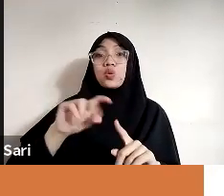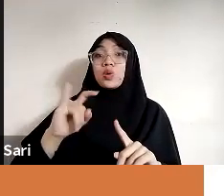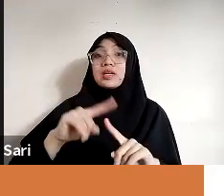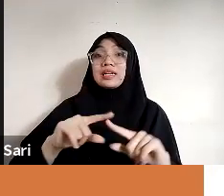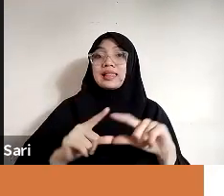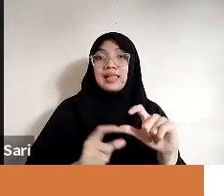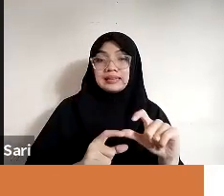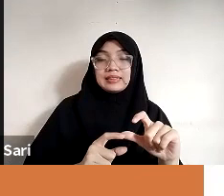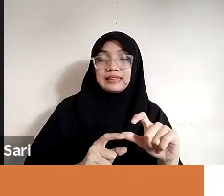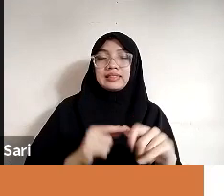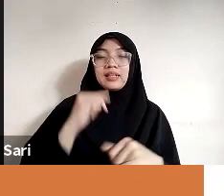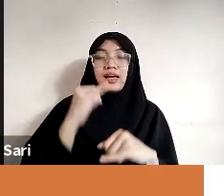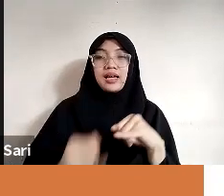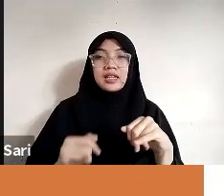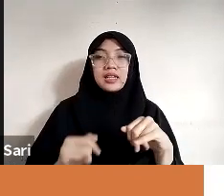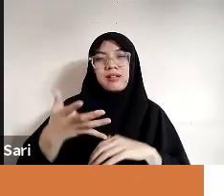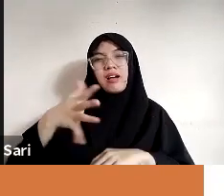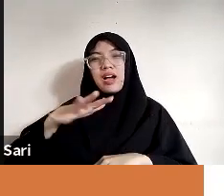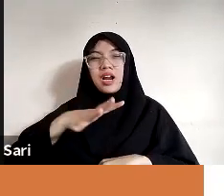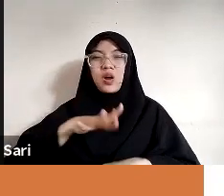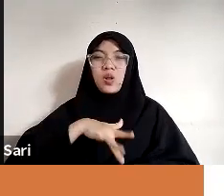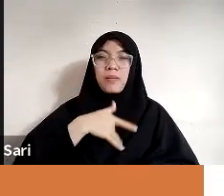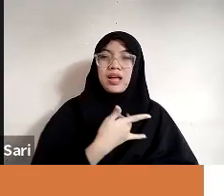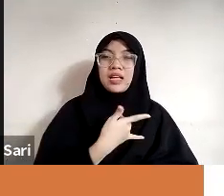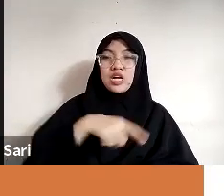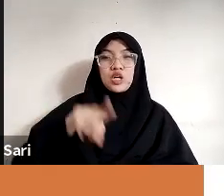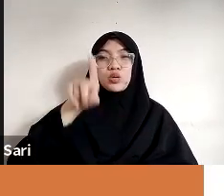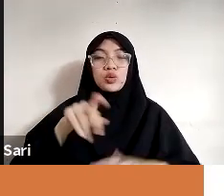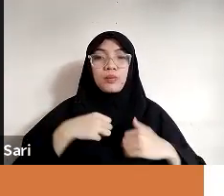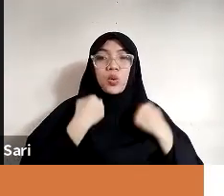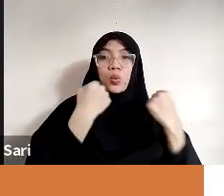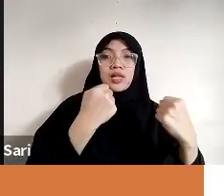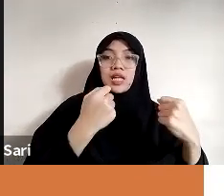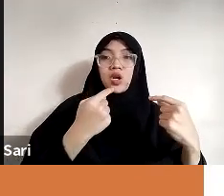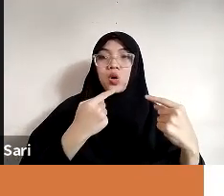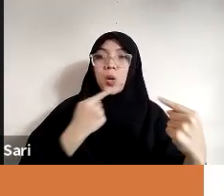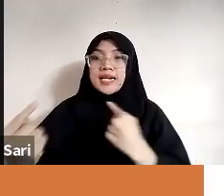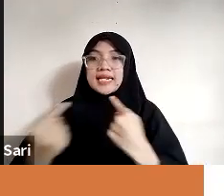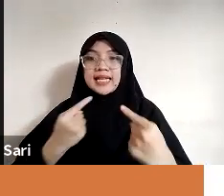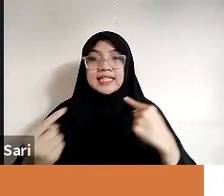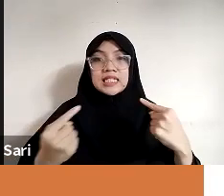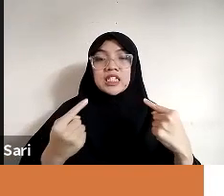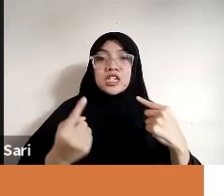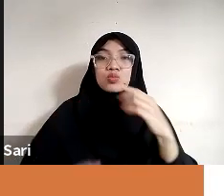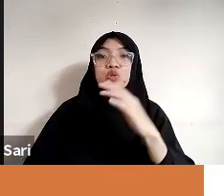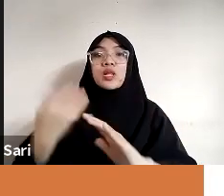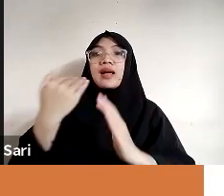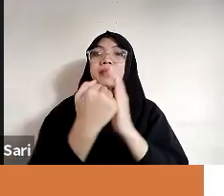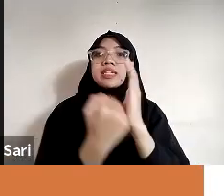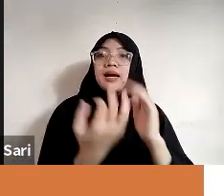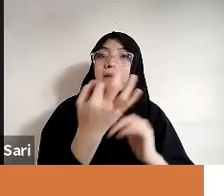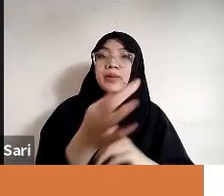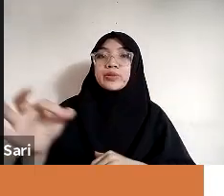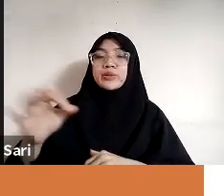ya kadang kalau dirasakan perlu untuk penguatan koordinasi muncul kebijakan baru, termasuk